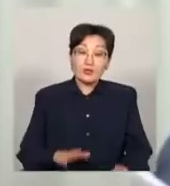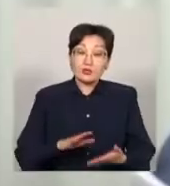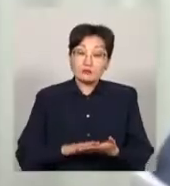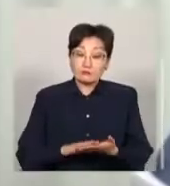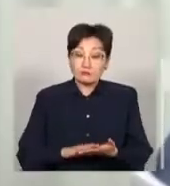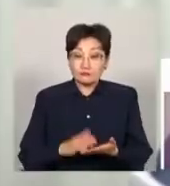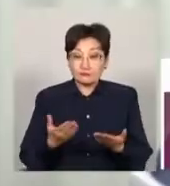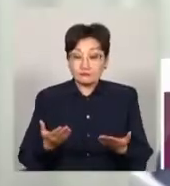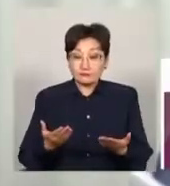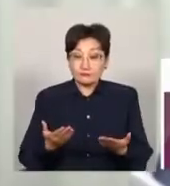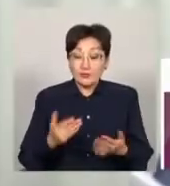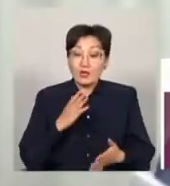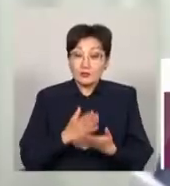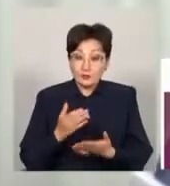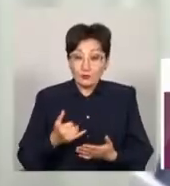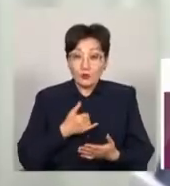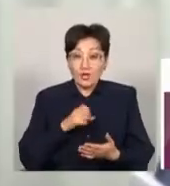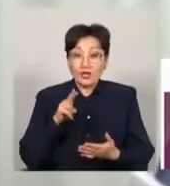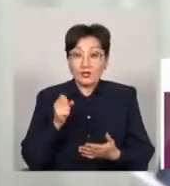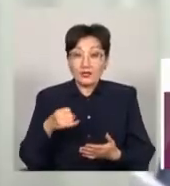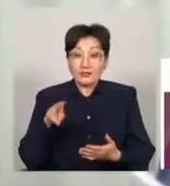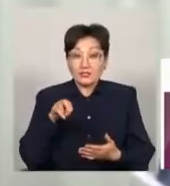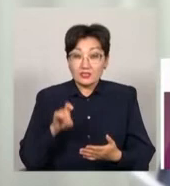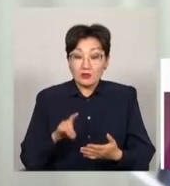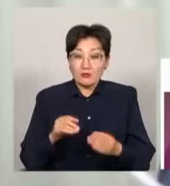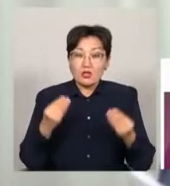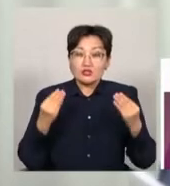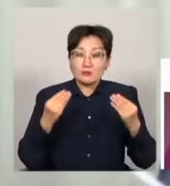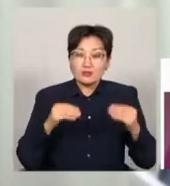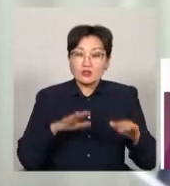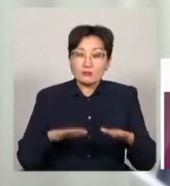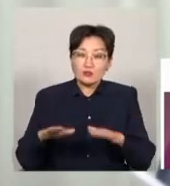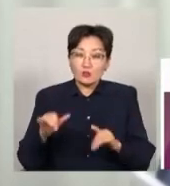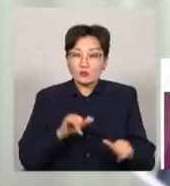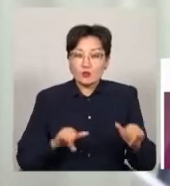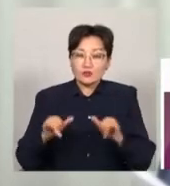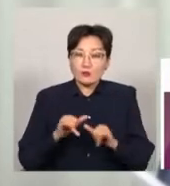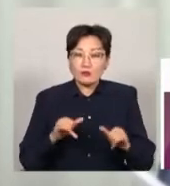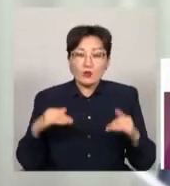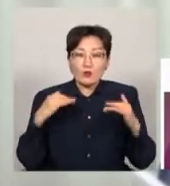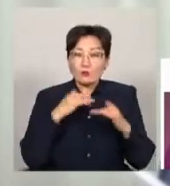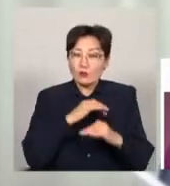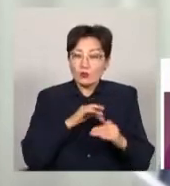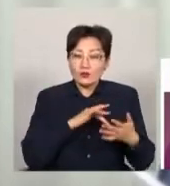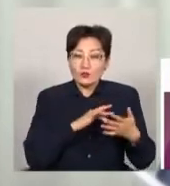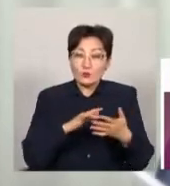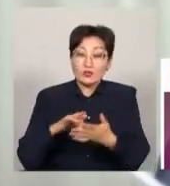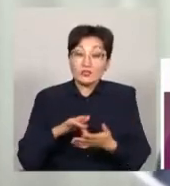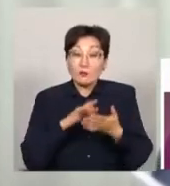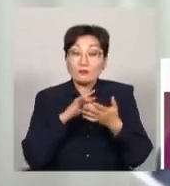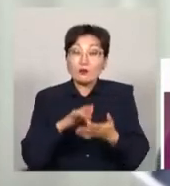вот есть у нас френда замечательное место куда огромное количество туристов сейчас приходят